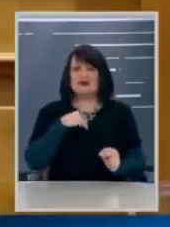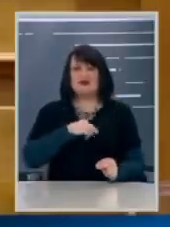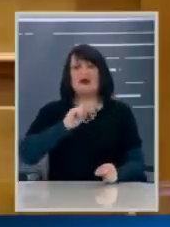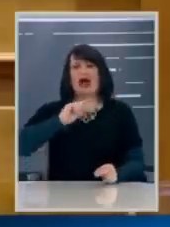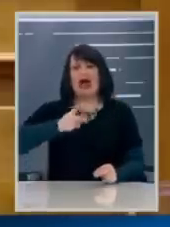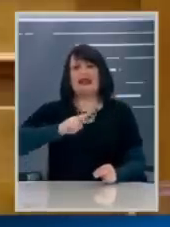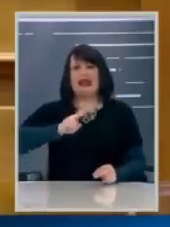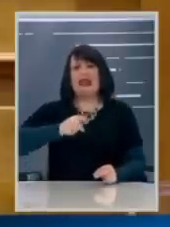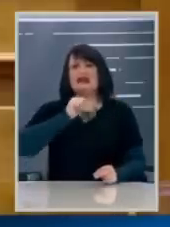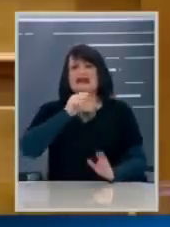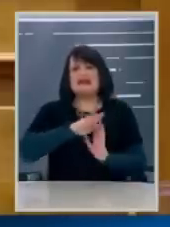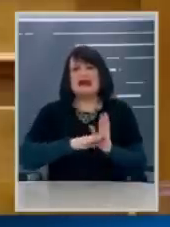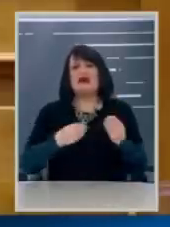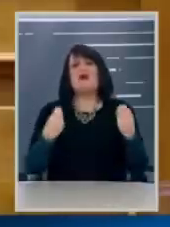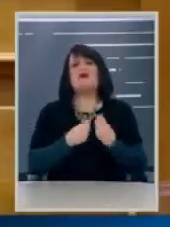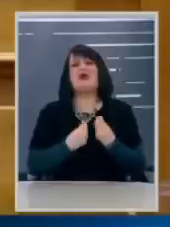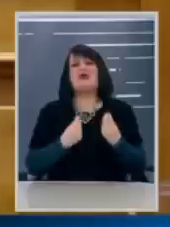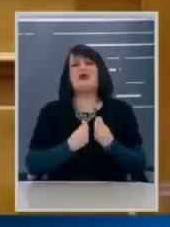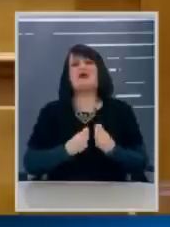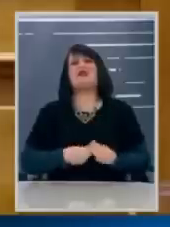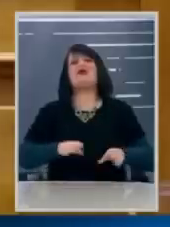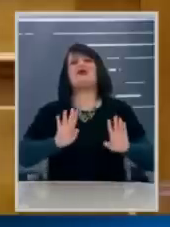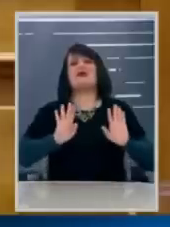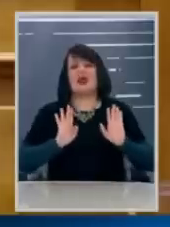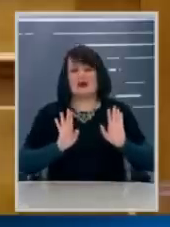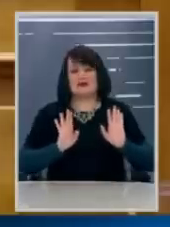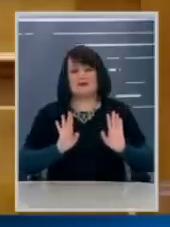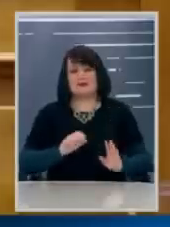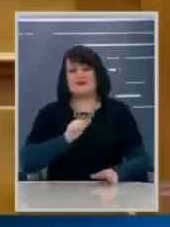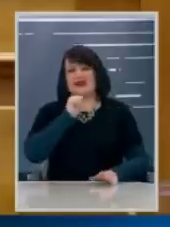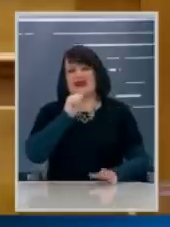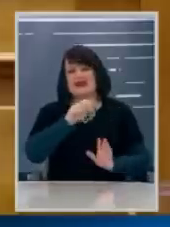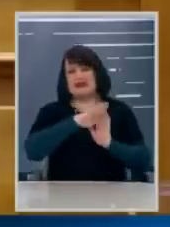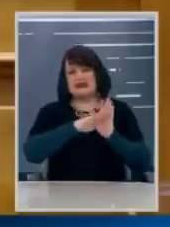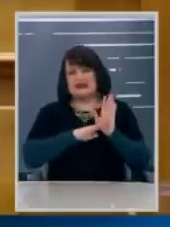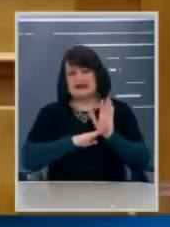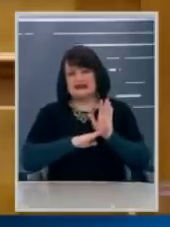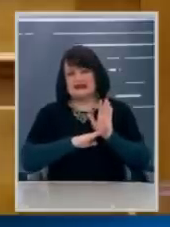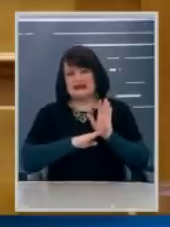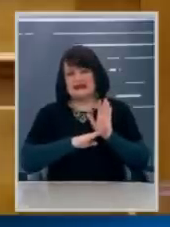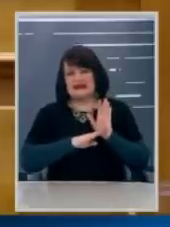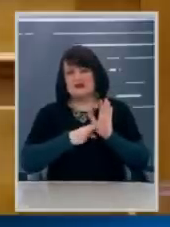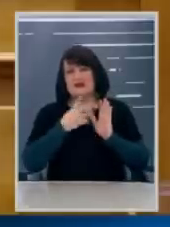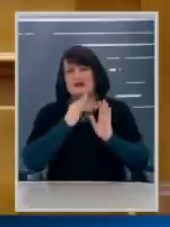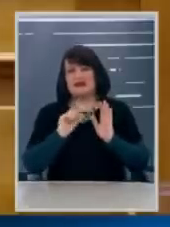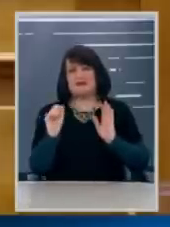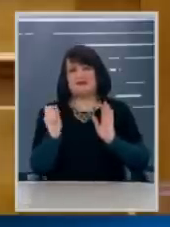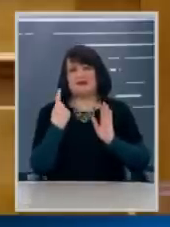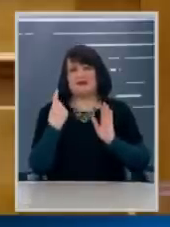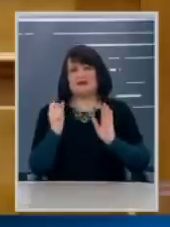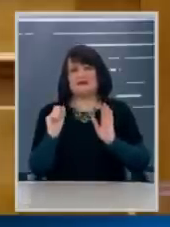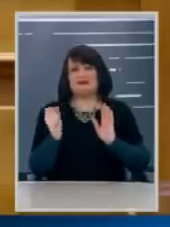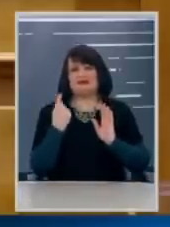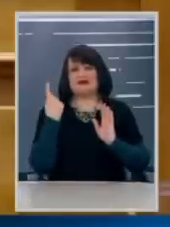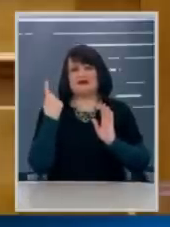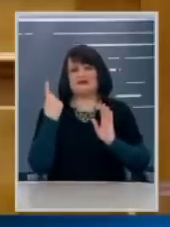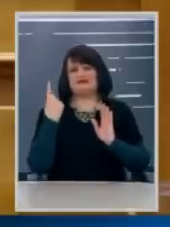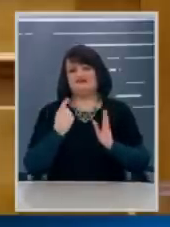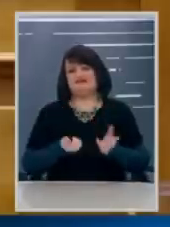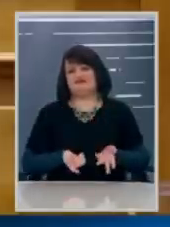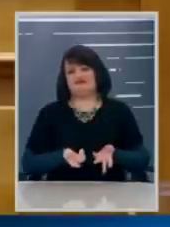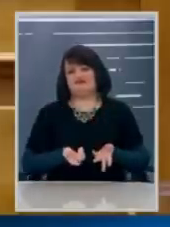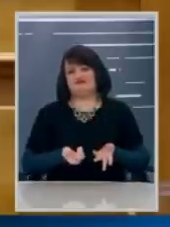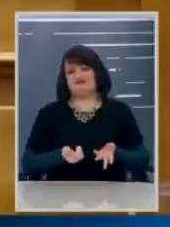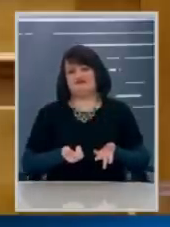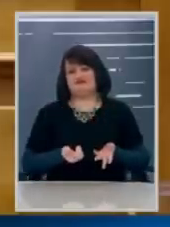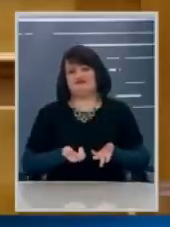αντισυνταγματικό. Το Σύνταγμα, λίγο πολύ, το έχουμε κάνει χαλί που το παδοπατούμε ό,τι